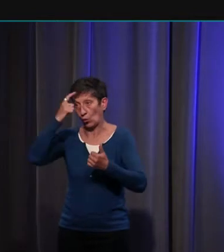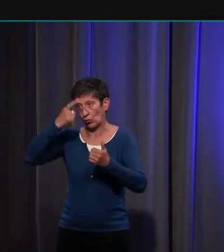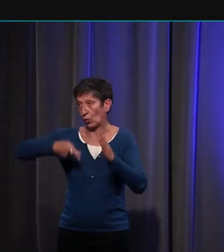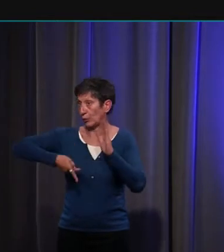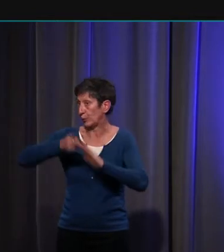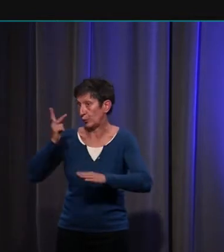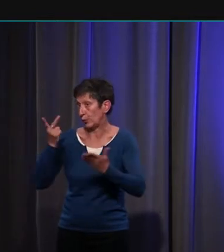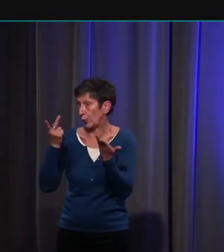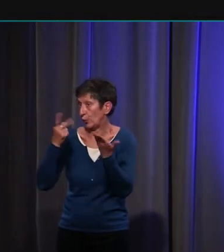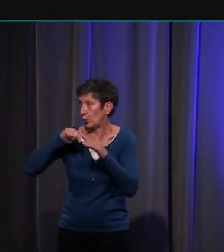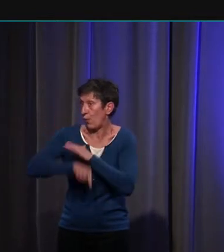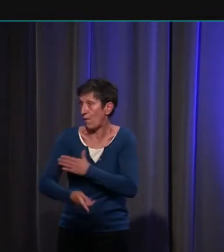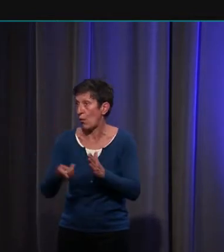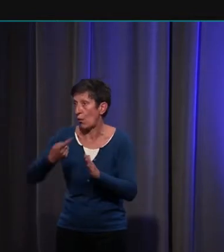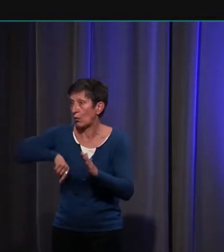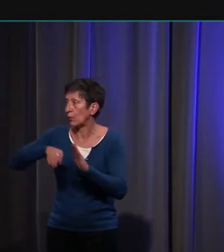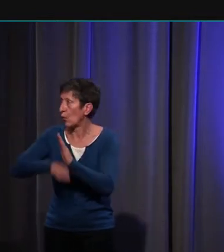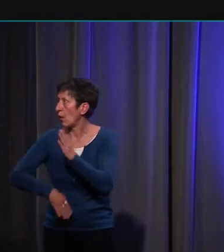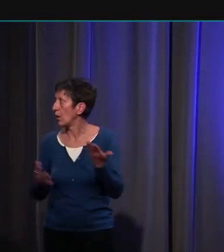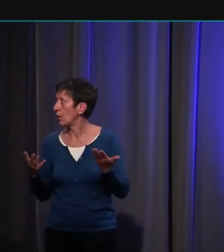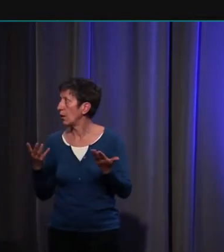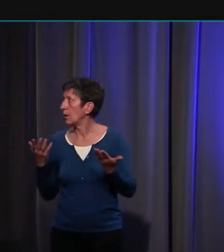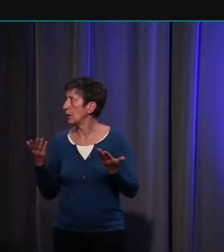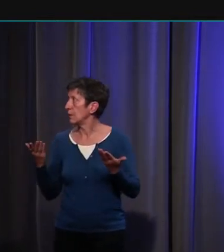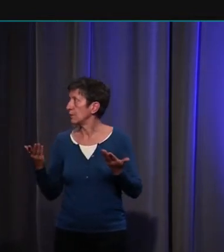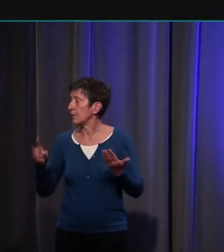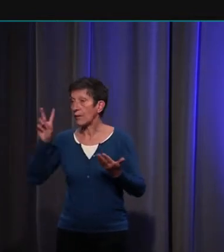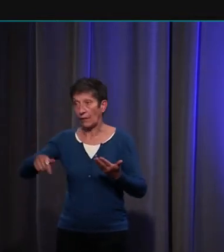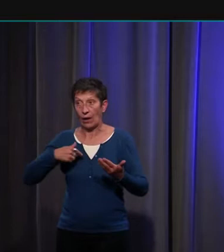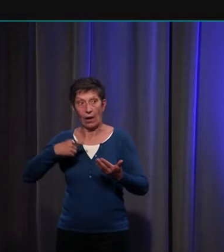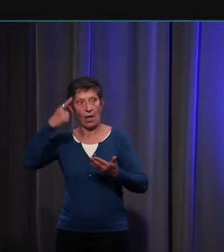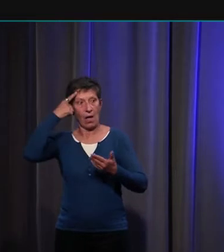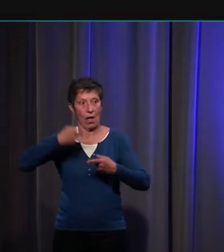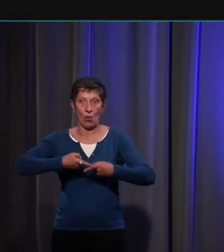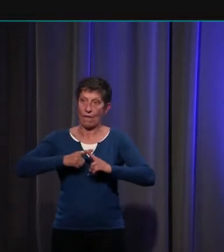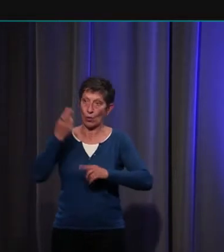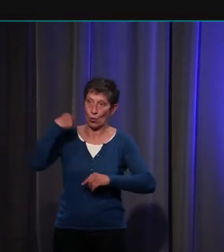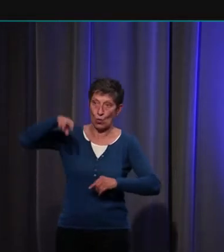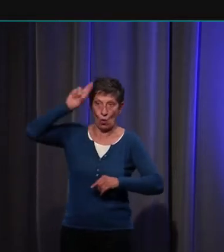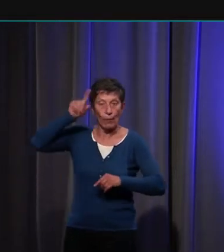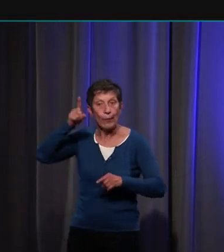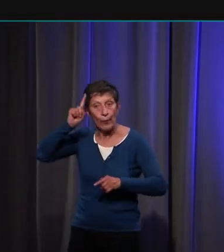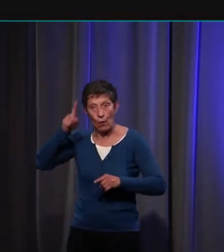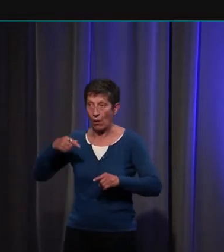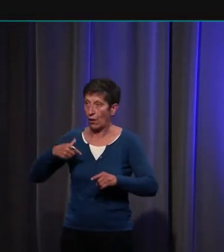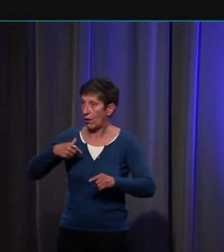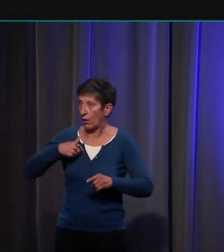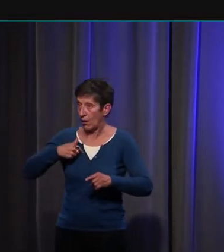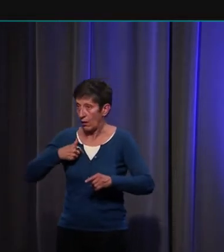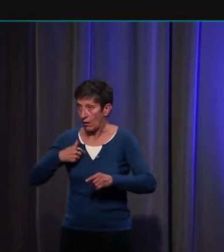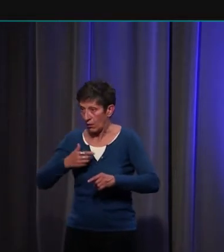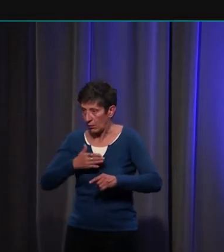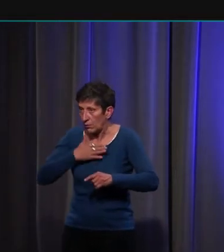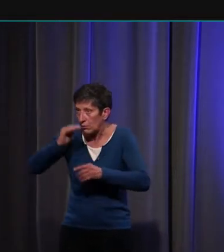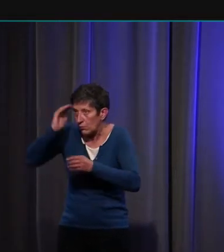encore si je suis profondément européen ceci parce que je suis profondément médiéviste ces gens ces intellectuels